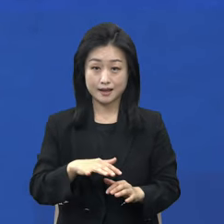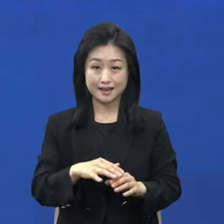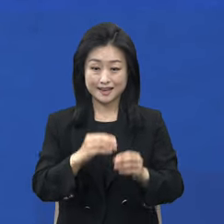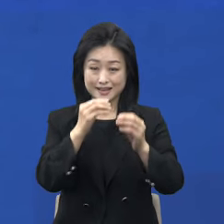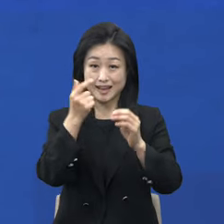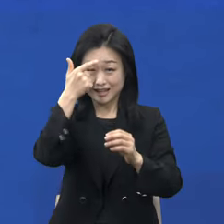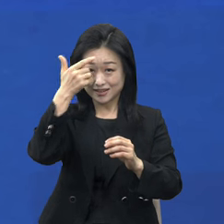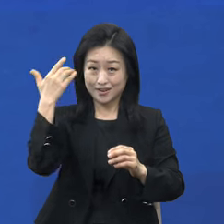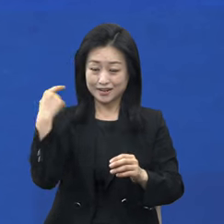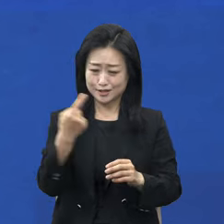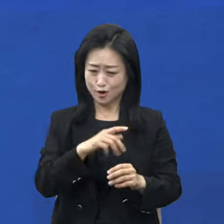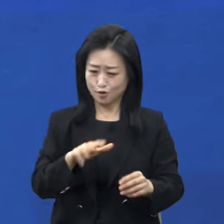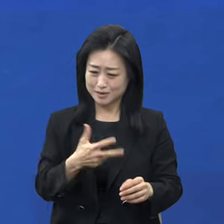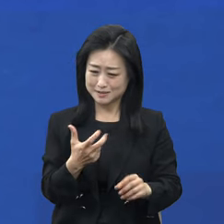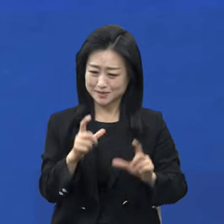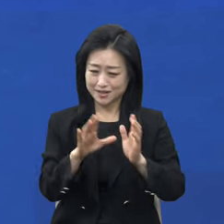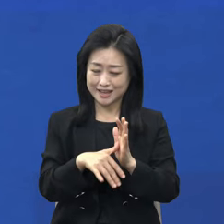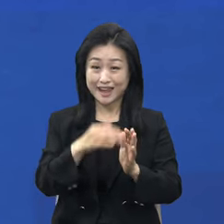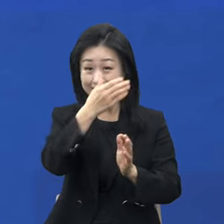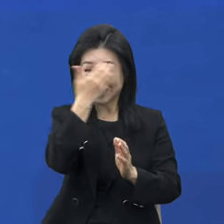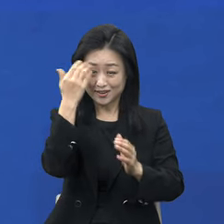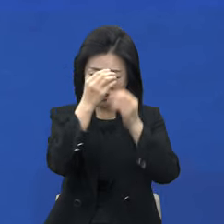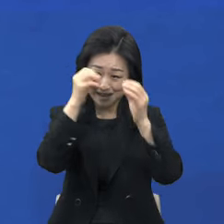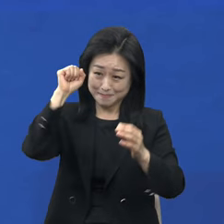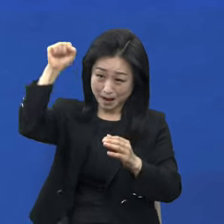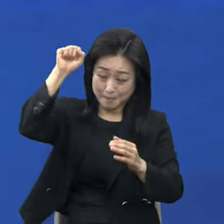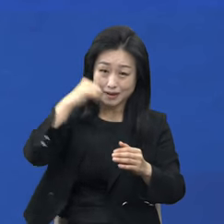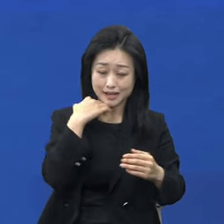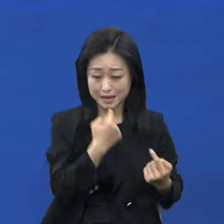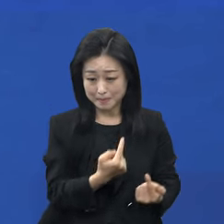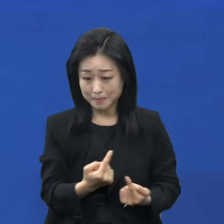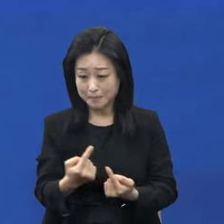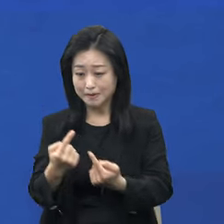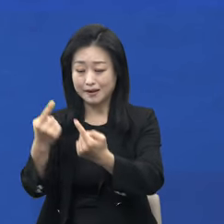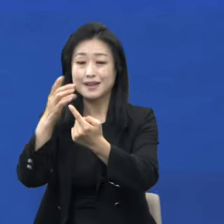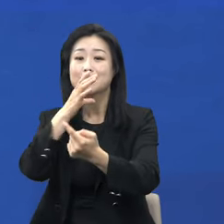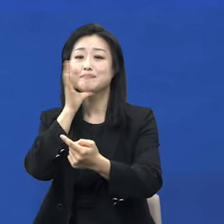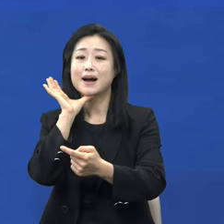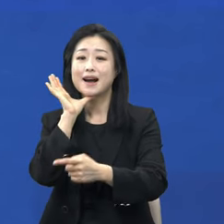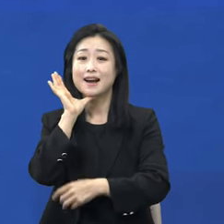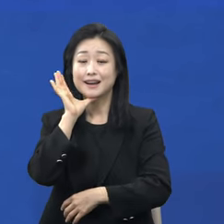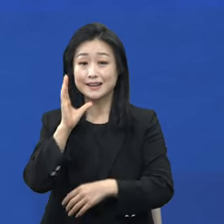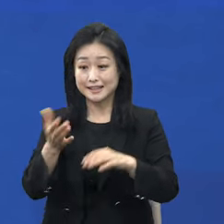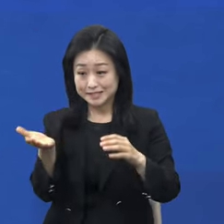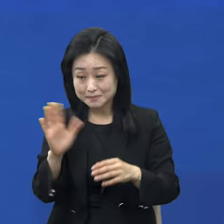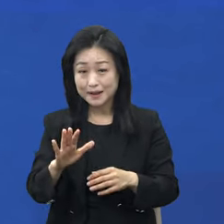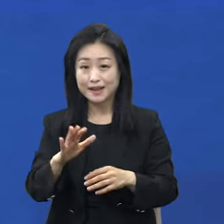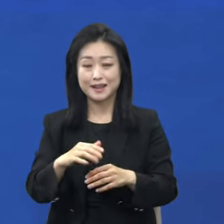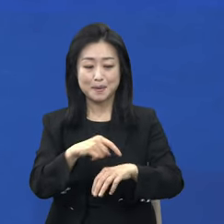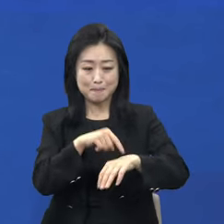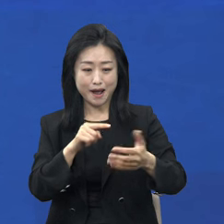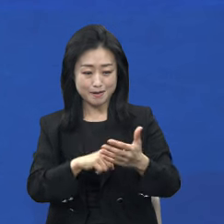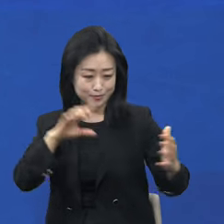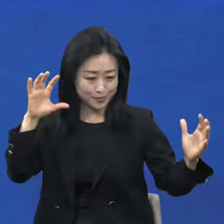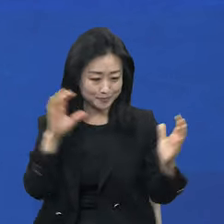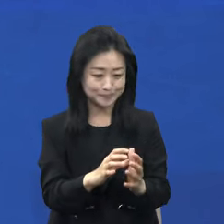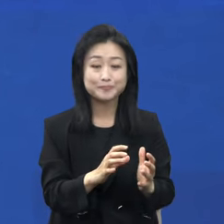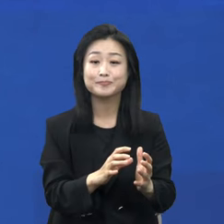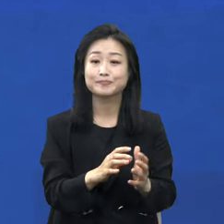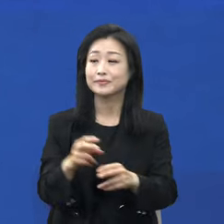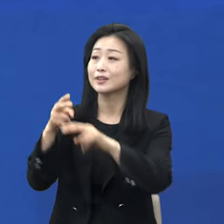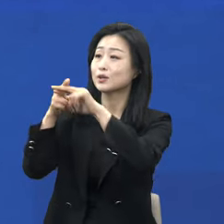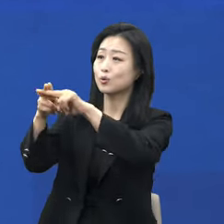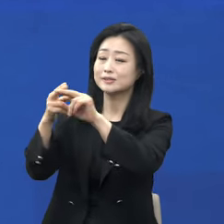되었습니다. 목소리와 팔에 힘은 없지만 마음만은 후배들과 함께 독재 정권